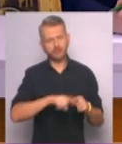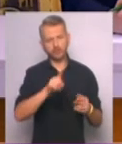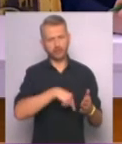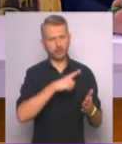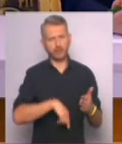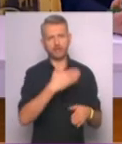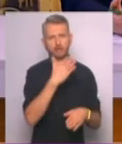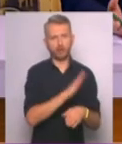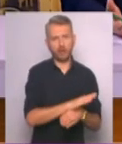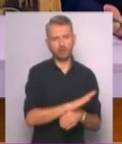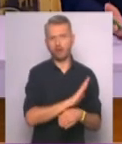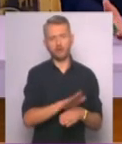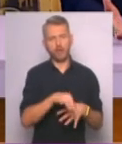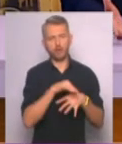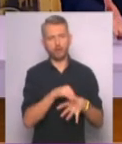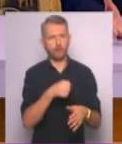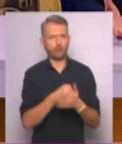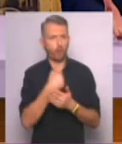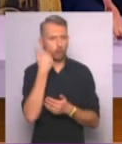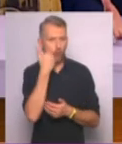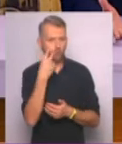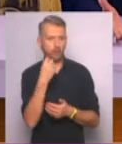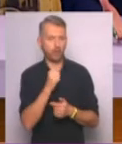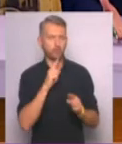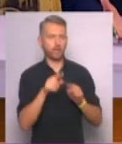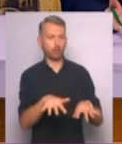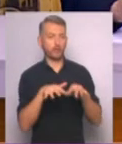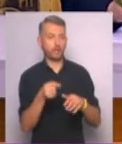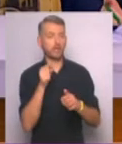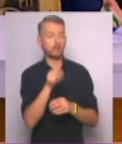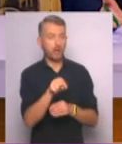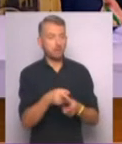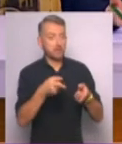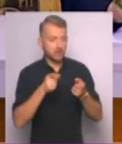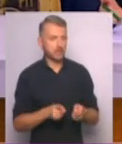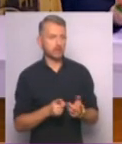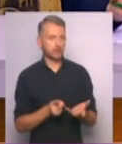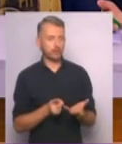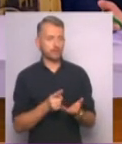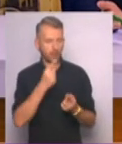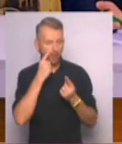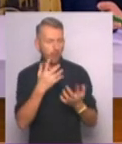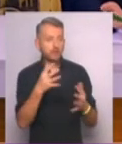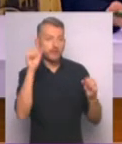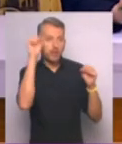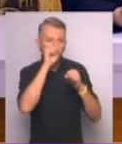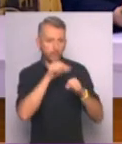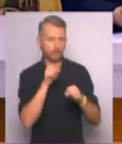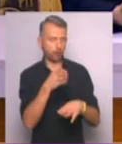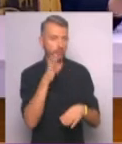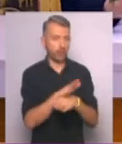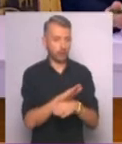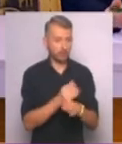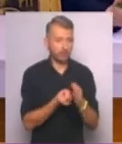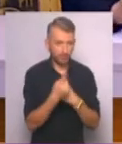це розпорядження і не доводити до сорому на пленарному засіданні. Бо там дійсно ну, очевидний нонсенс цього розпорядження, він